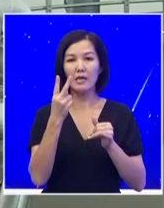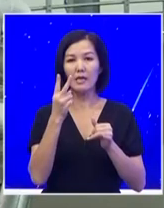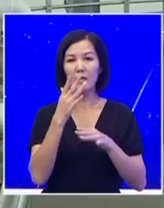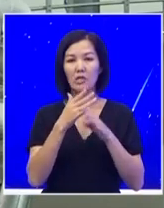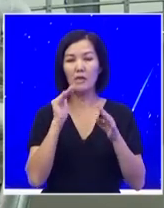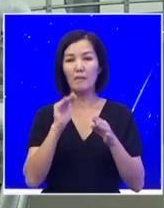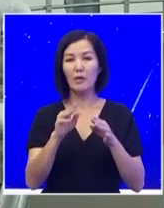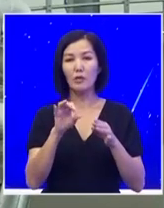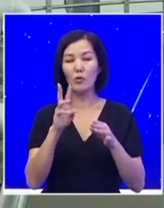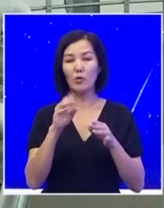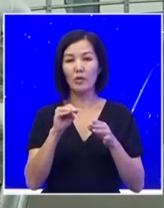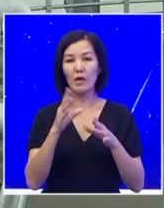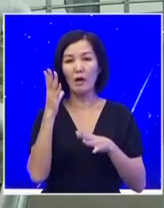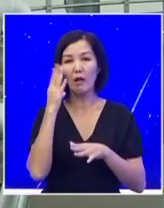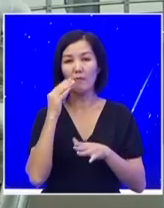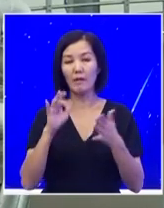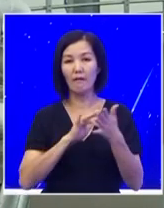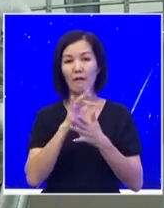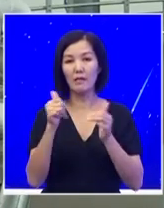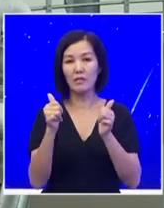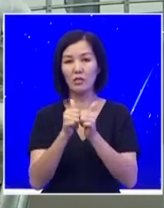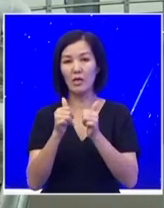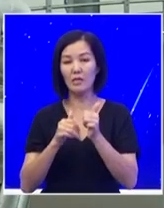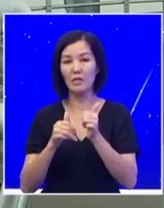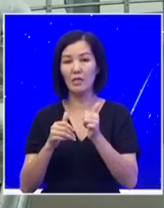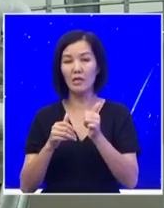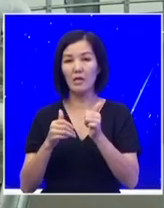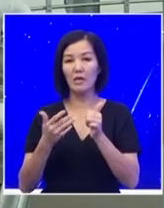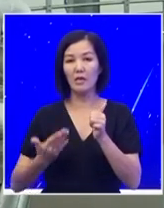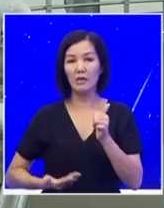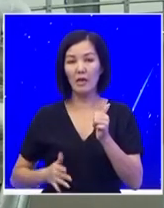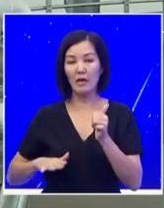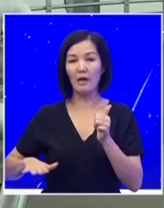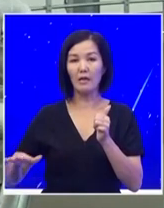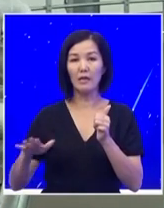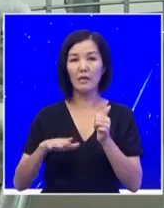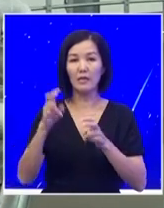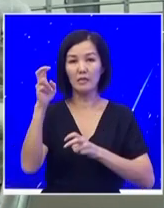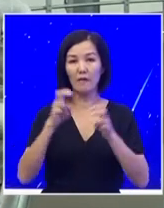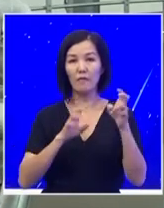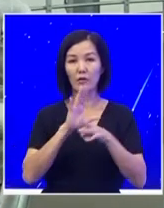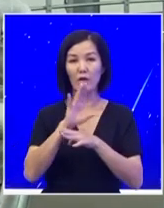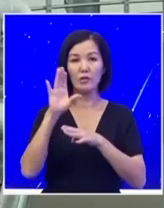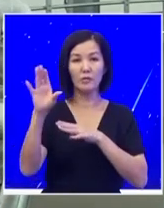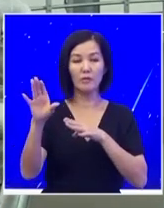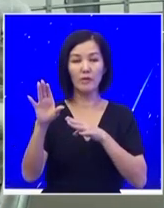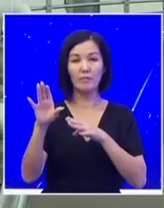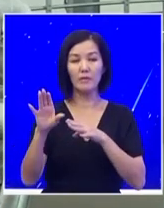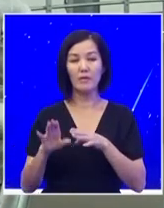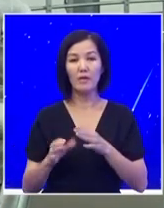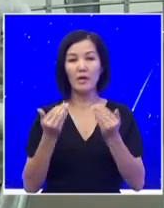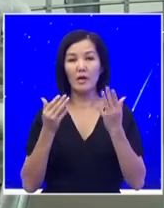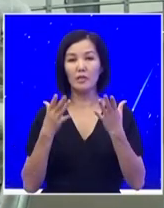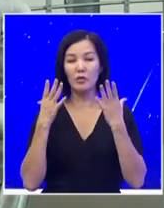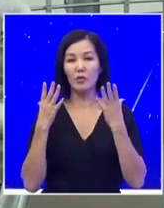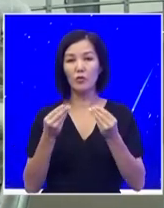2-2,5 тонна сүтті жаңағы Алматы қаласына жақын орналасқан Райымбек Агро жауапкершілікте заводта өткіземіз. Қазіргі таңда